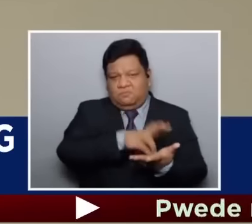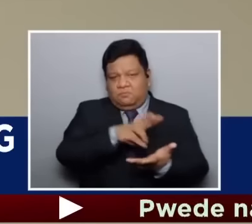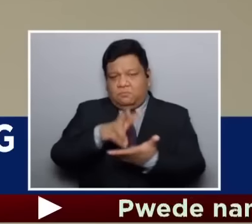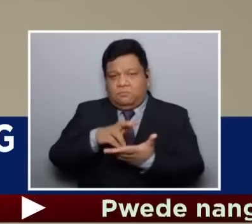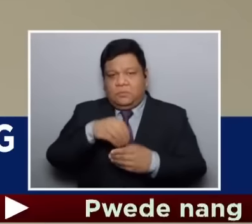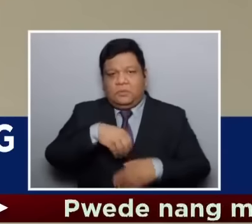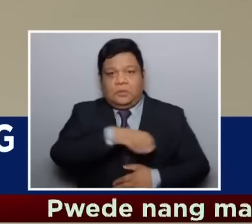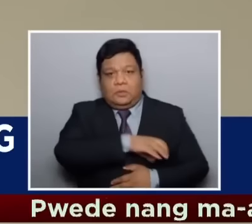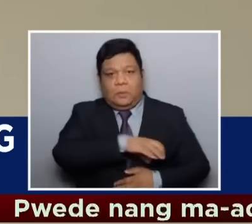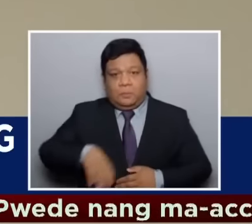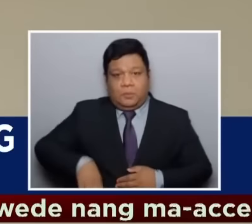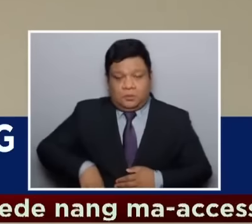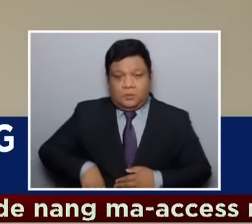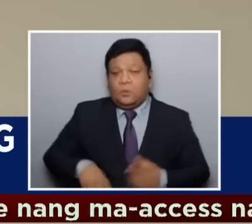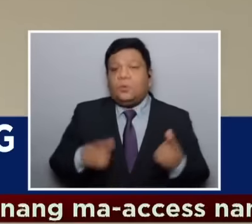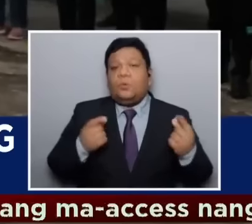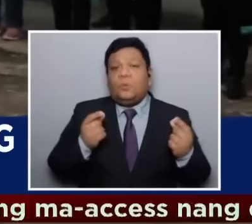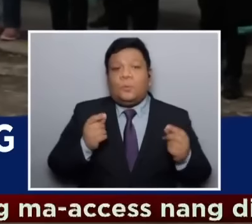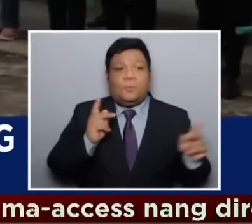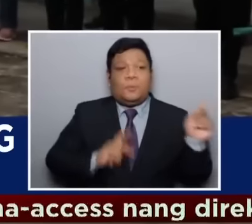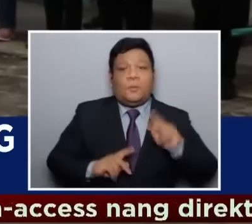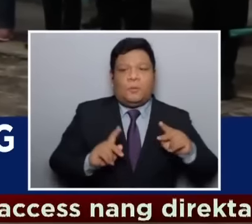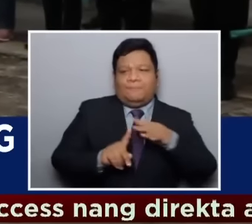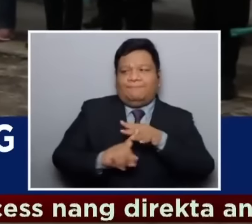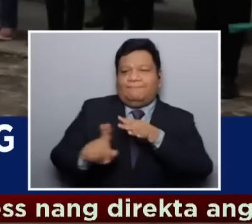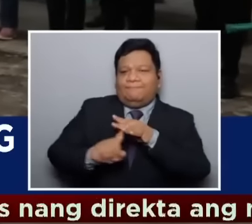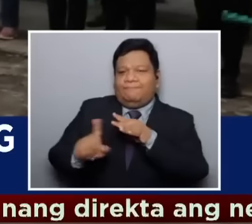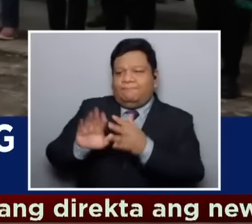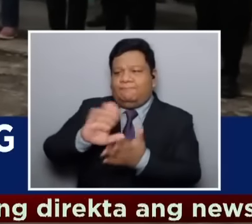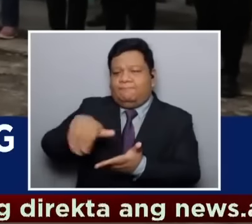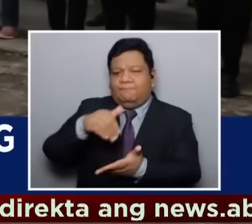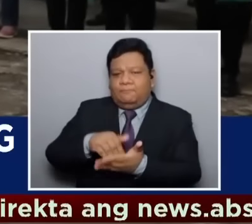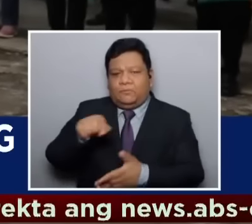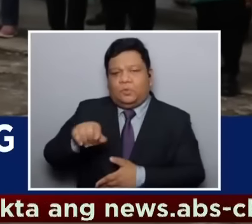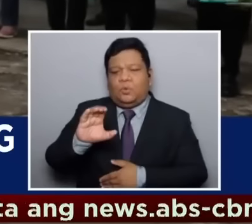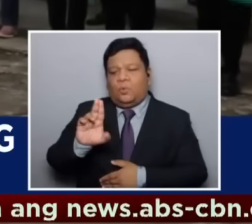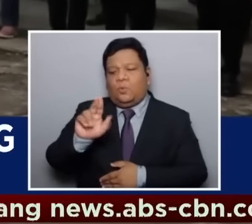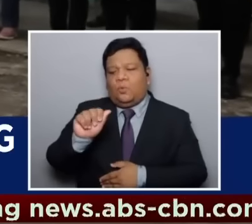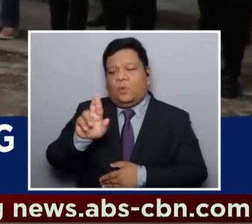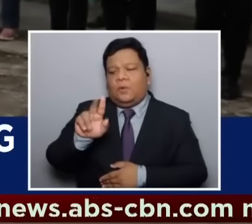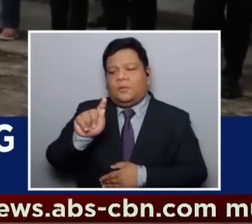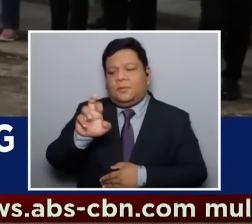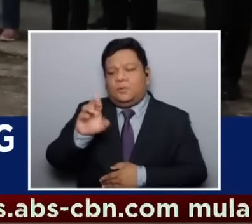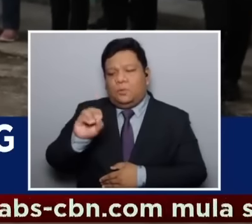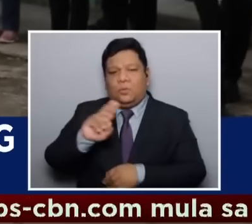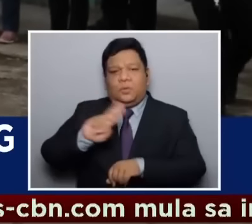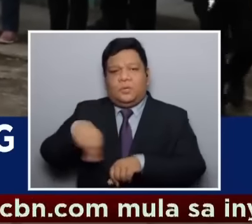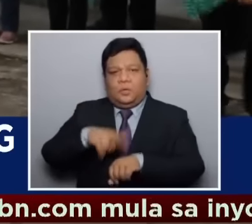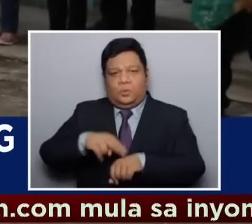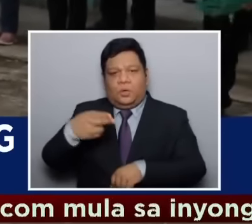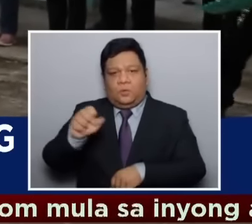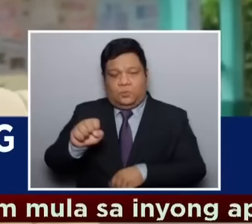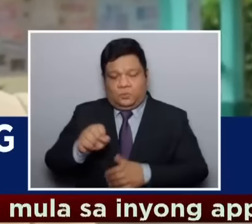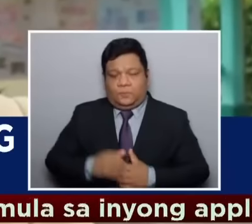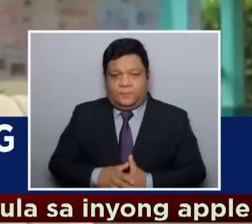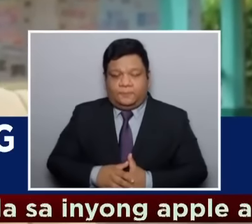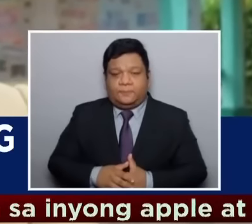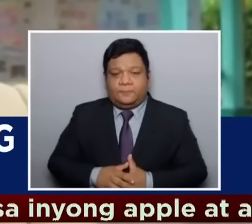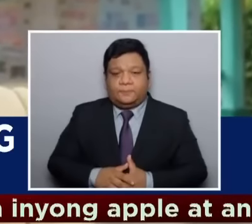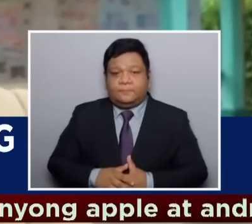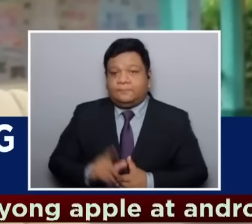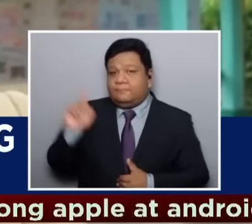residenteng nakatira sa mga bahaing lugar ang Cuartero National High School. Since Cuartero is prone to flood,